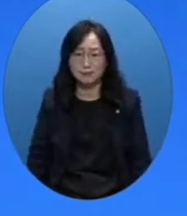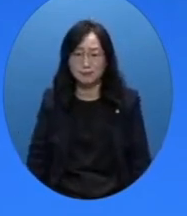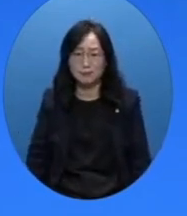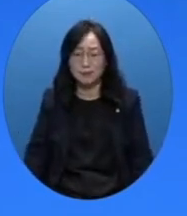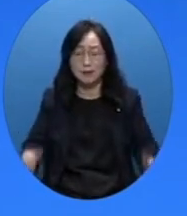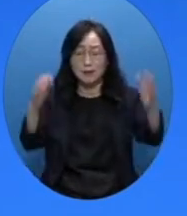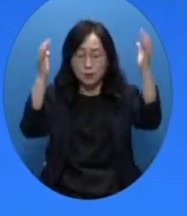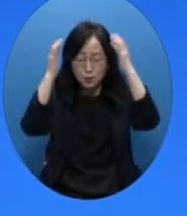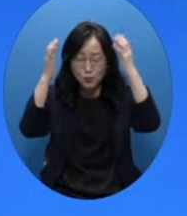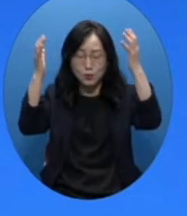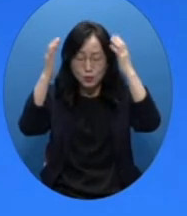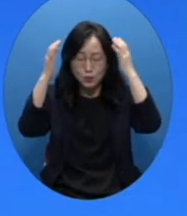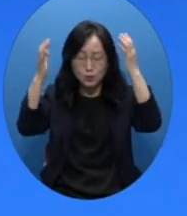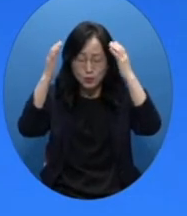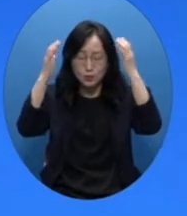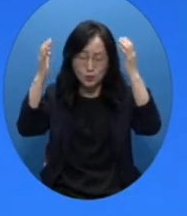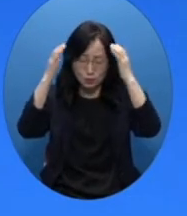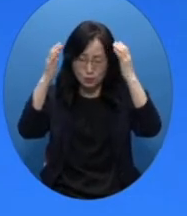고통의 시간을 보냈습니다.